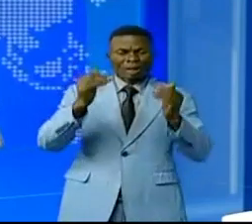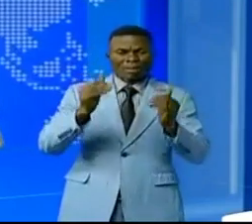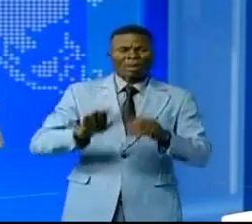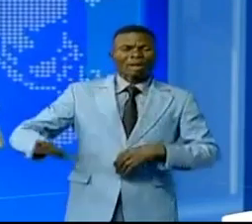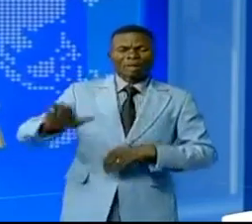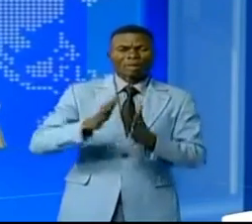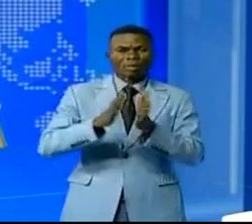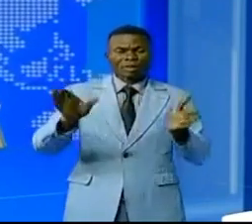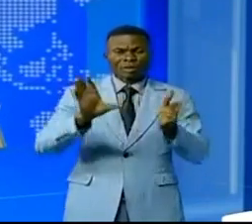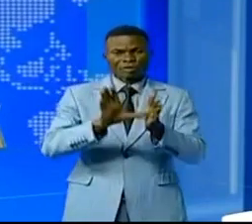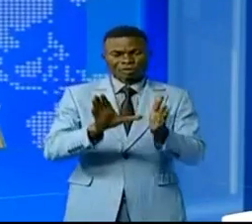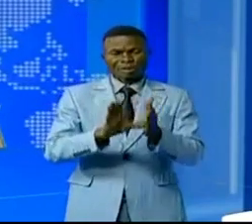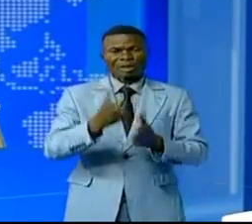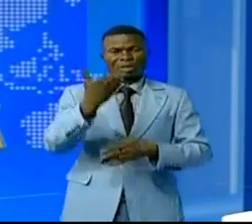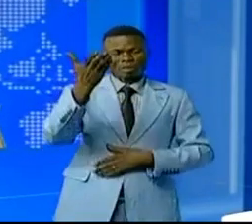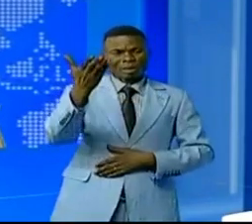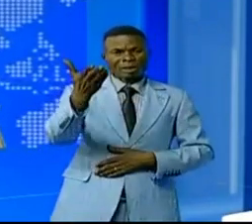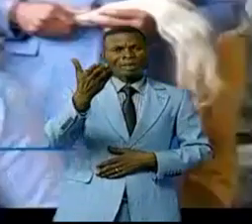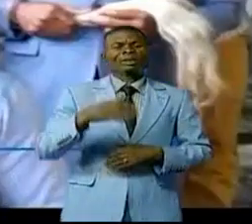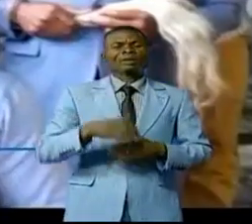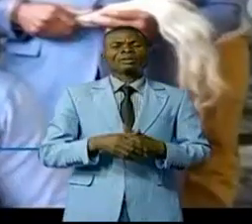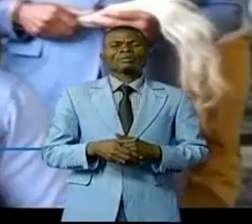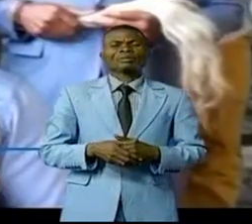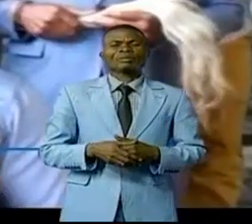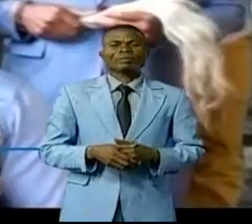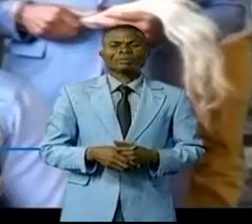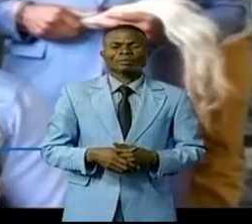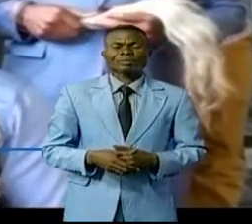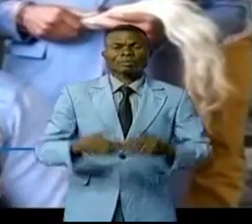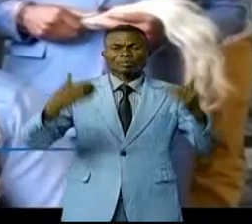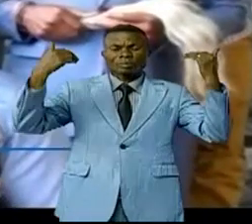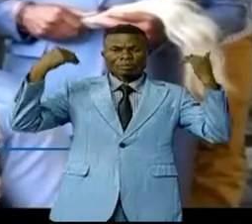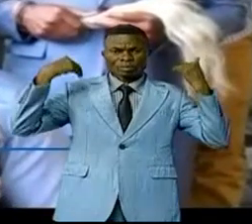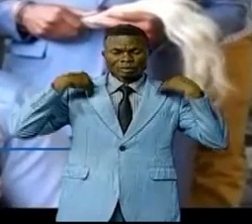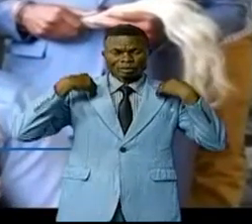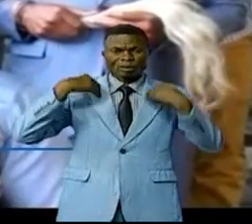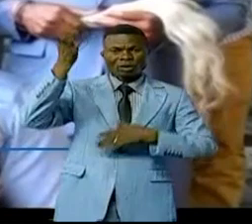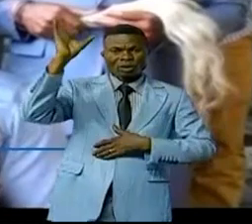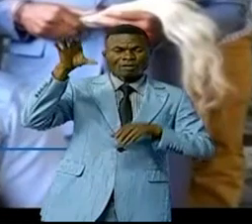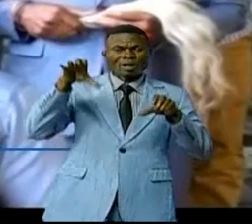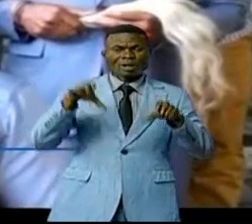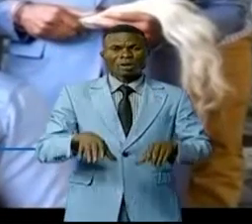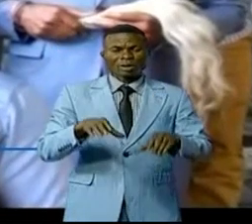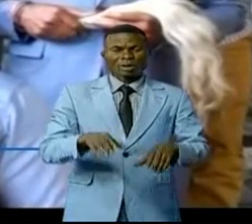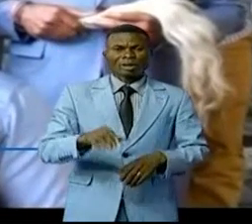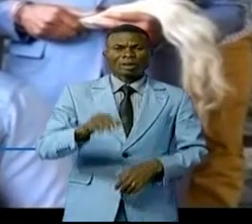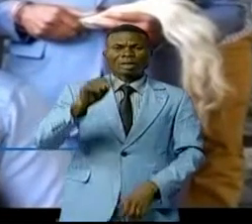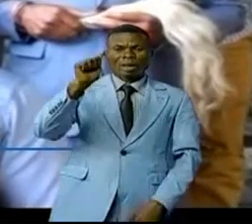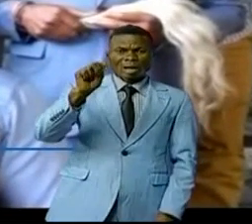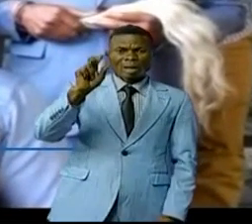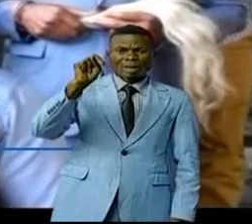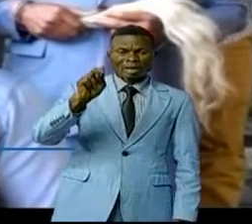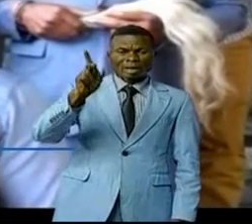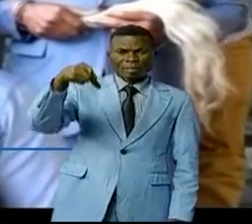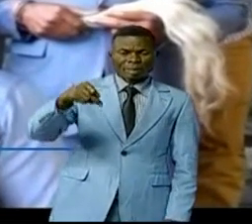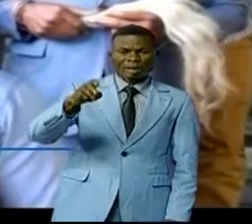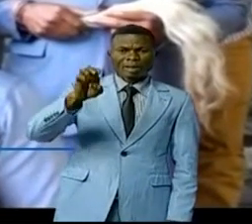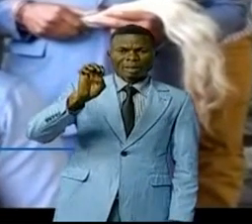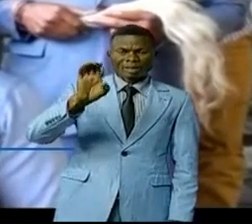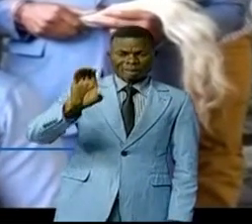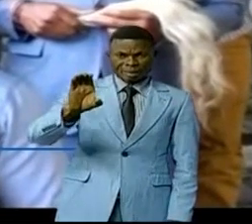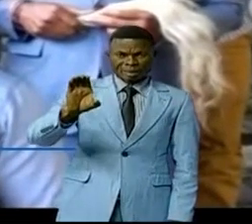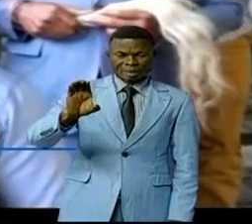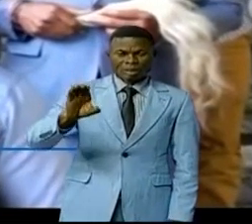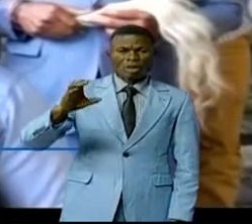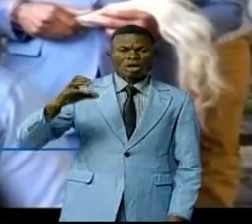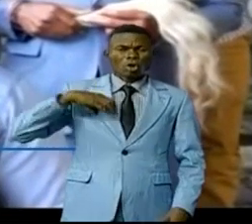nationale. Recueillis par Odepanda. Des autorités traditionnelles du Congo, l'ANATC ainsi que le comité provincial du